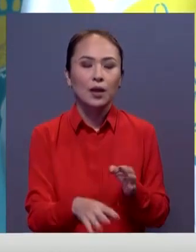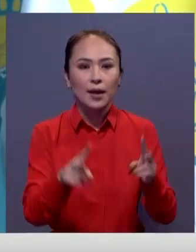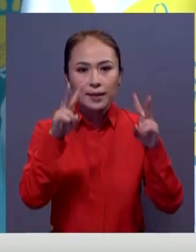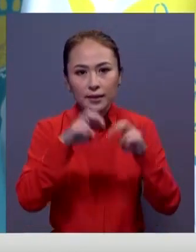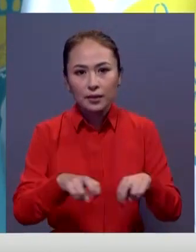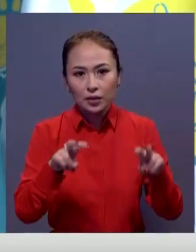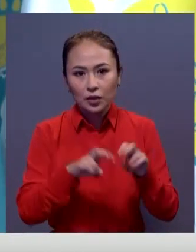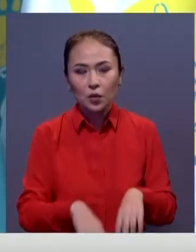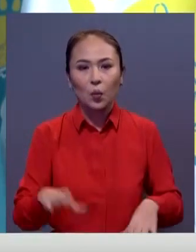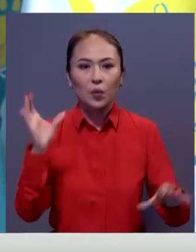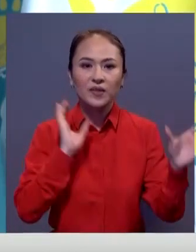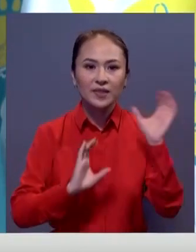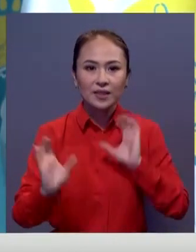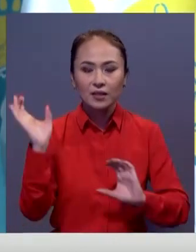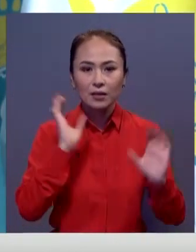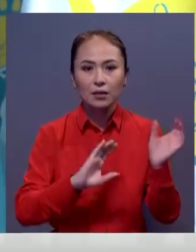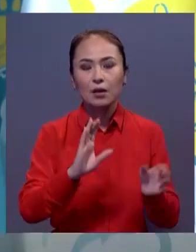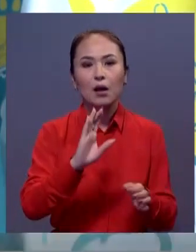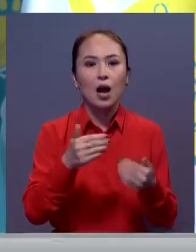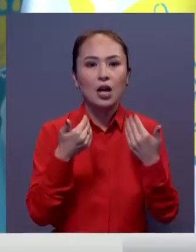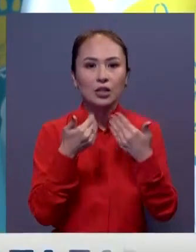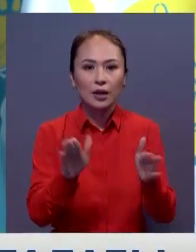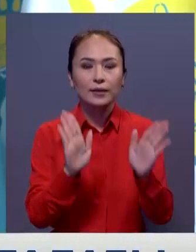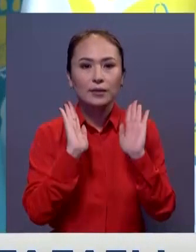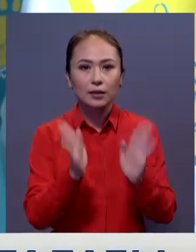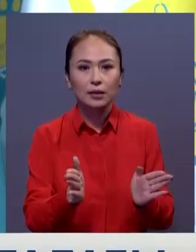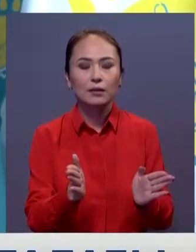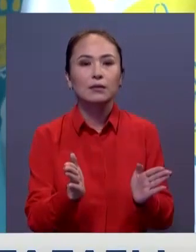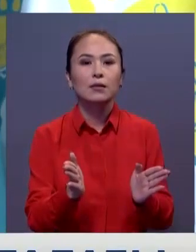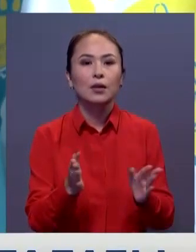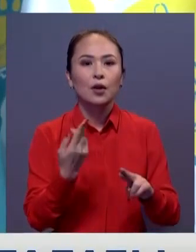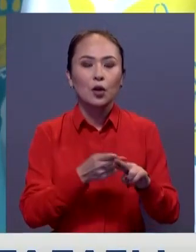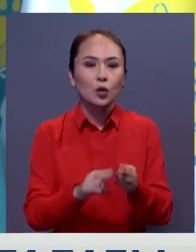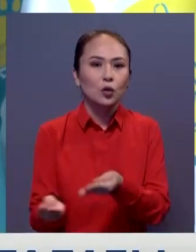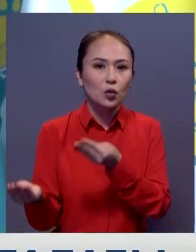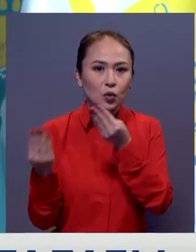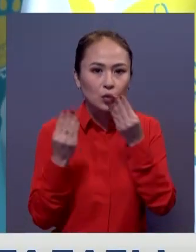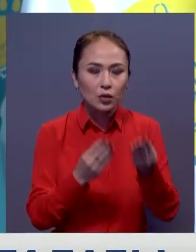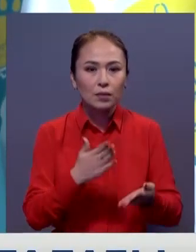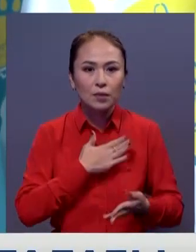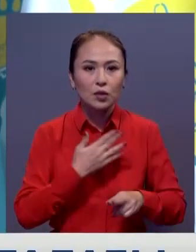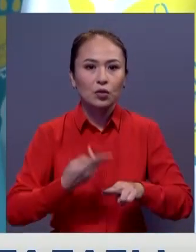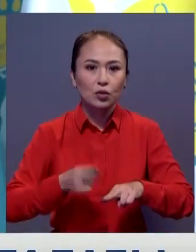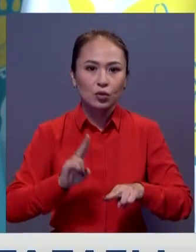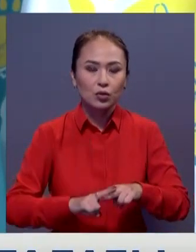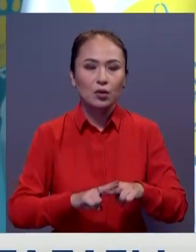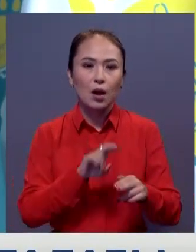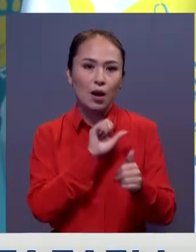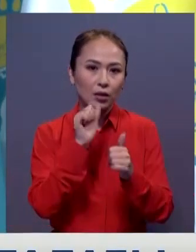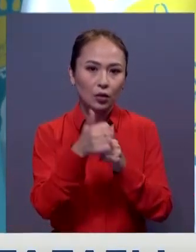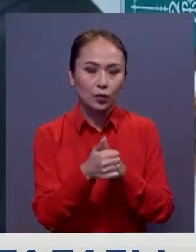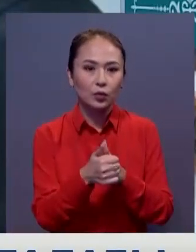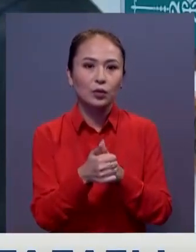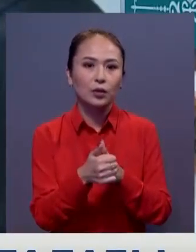зерттеу университеттері ашылады деген мына ұсыныс ол біз үшін алға